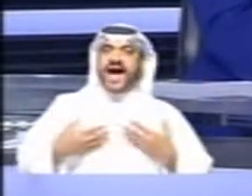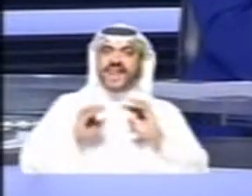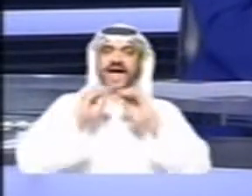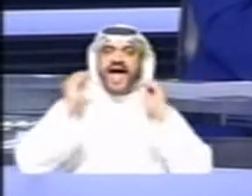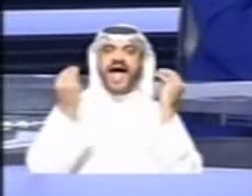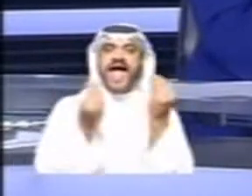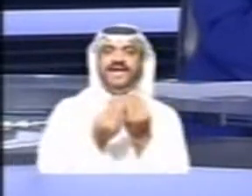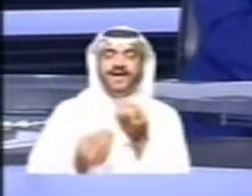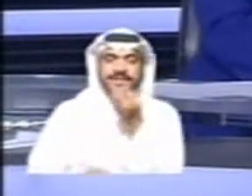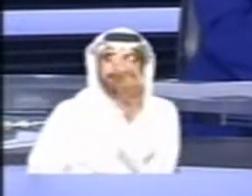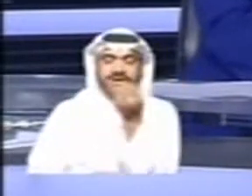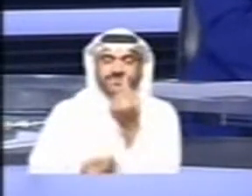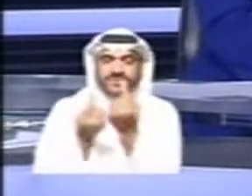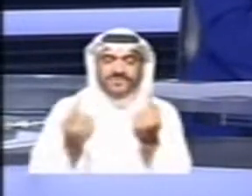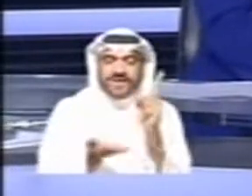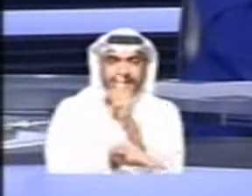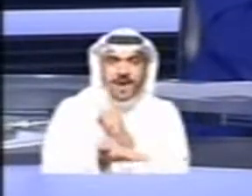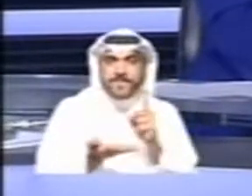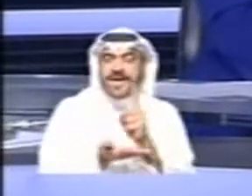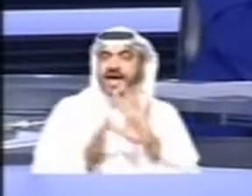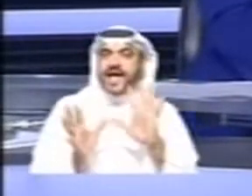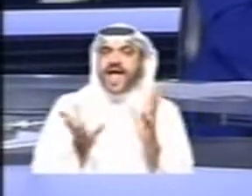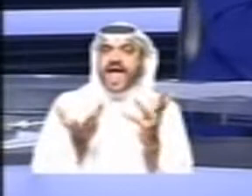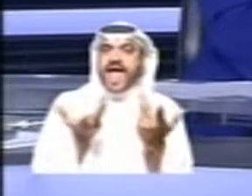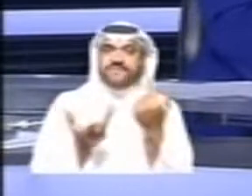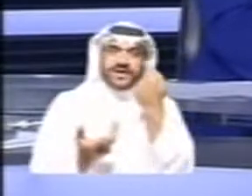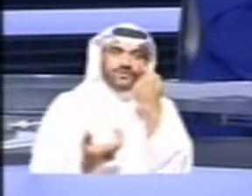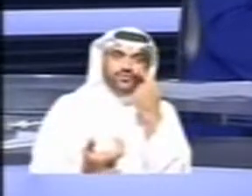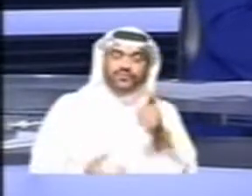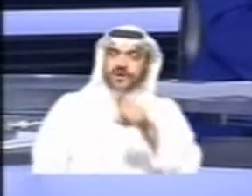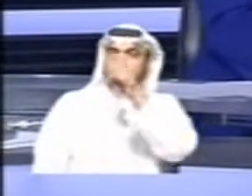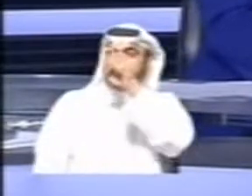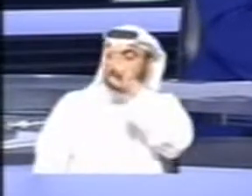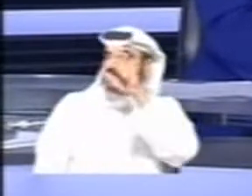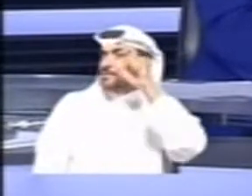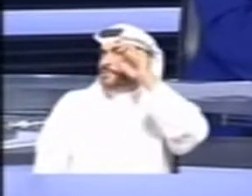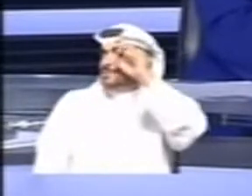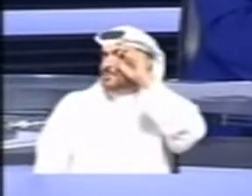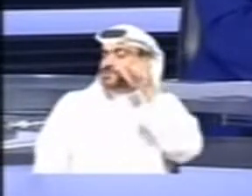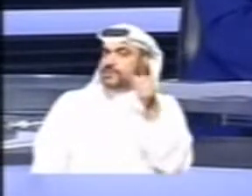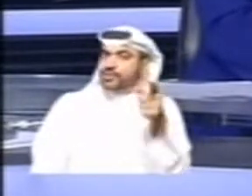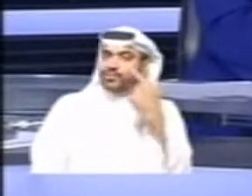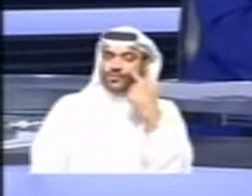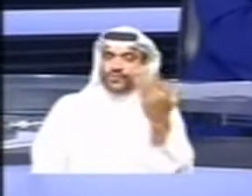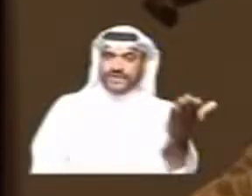للحياة الفطرية تحت شعار الصقور بين الموروث الشعبي والاتجار غير المشروع.